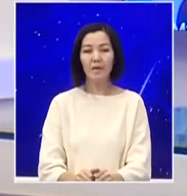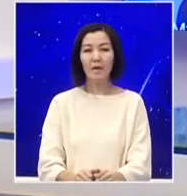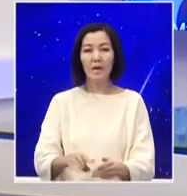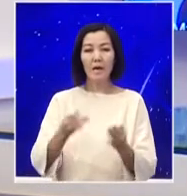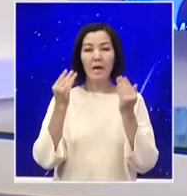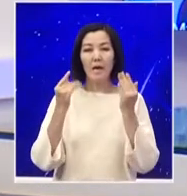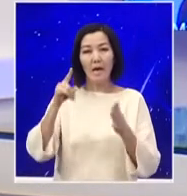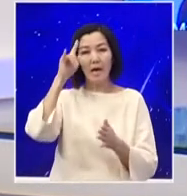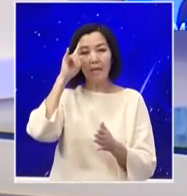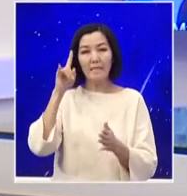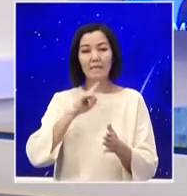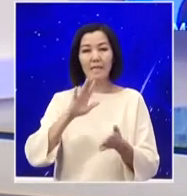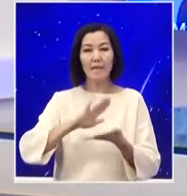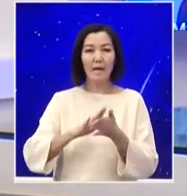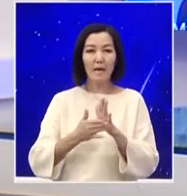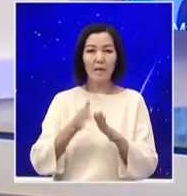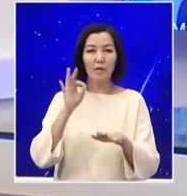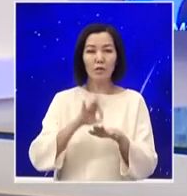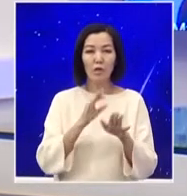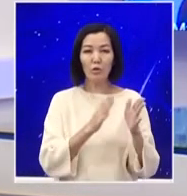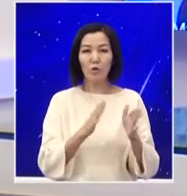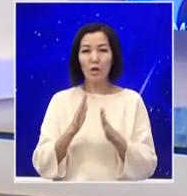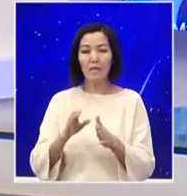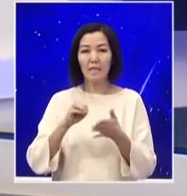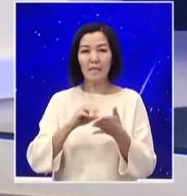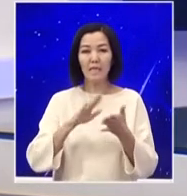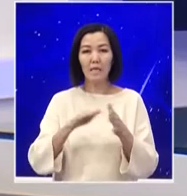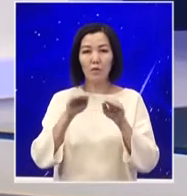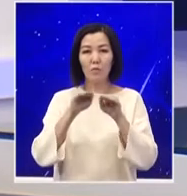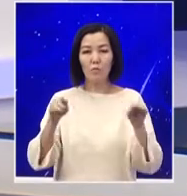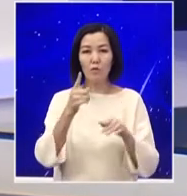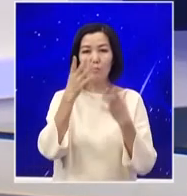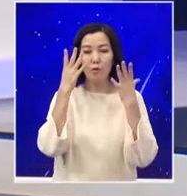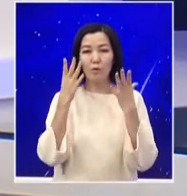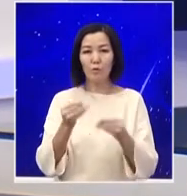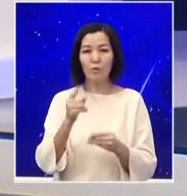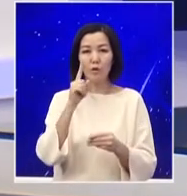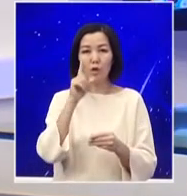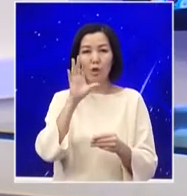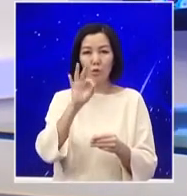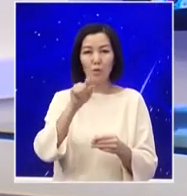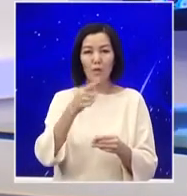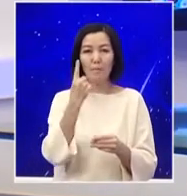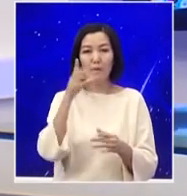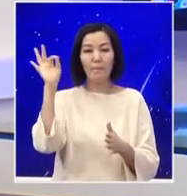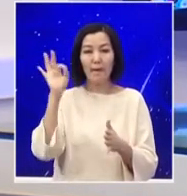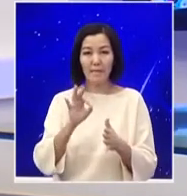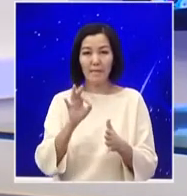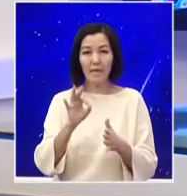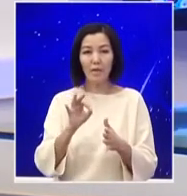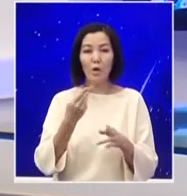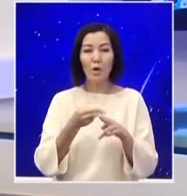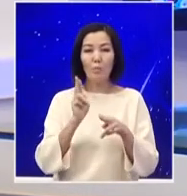Елде эпитахуал тұрақты. Коронавирустық инфекцияның тіркелу көрсеткіші тәулігіне 0,1%-дан аспайды. Бұл туралы